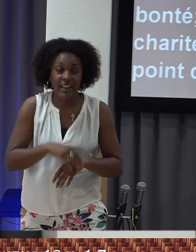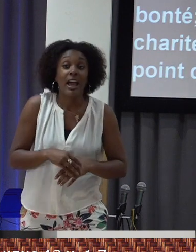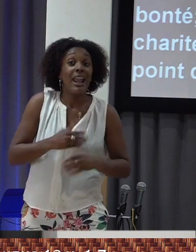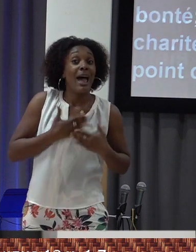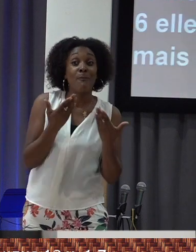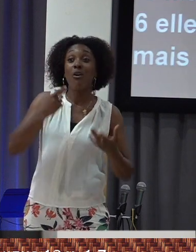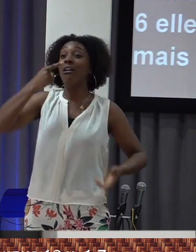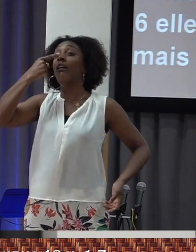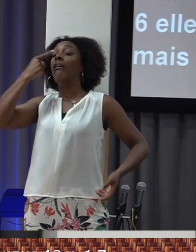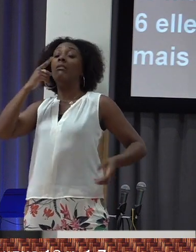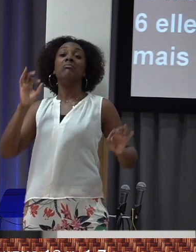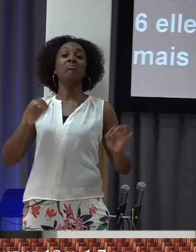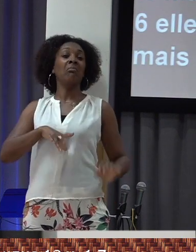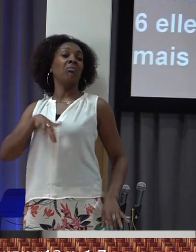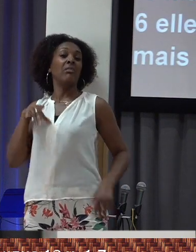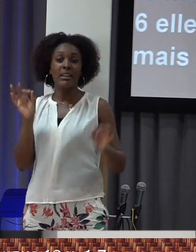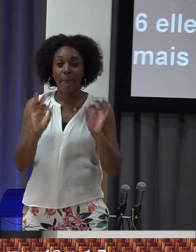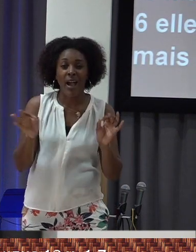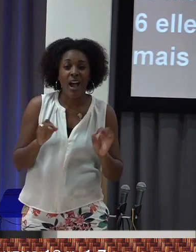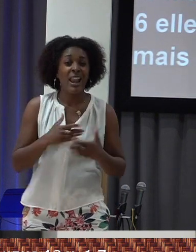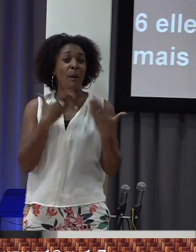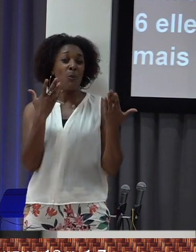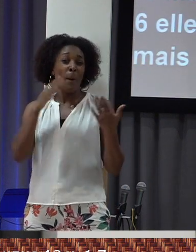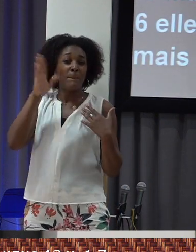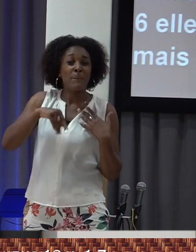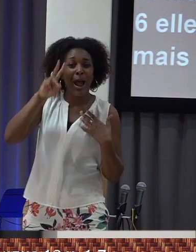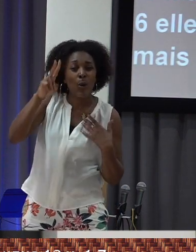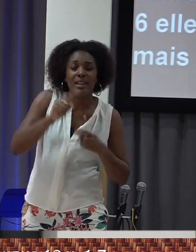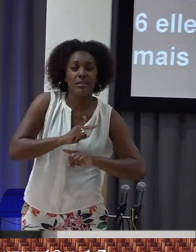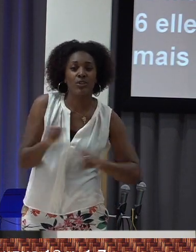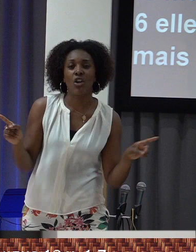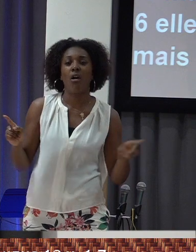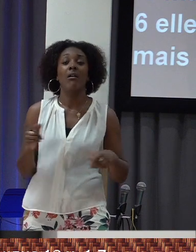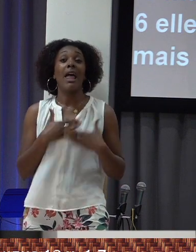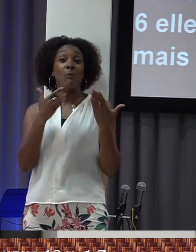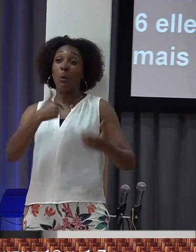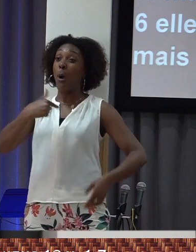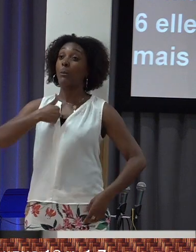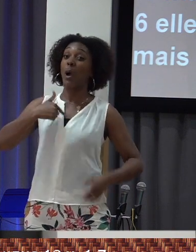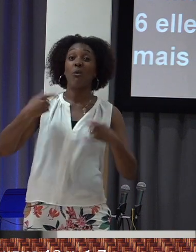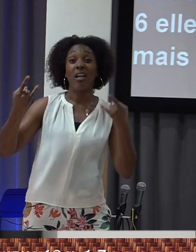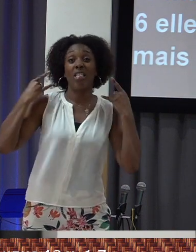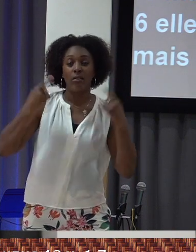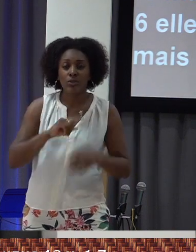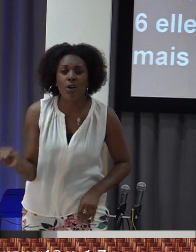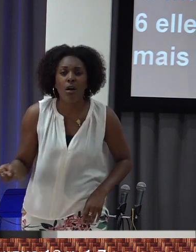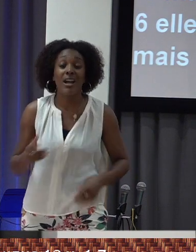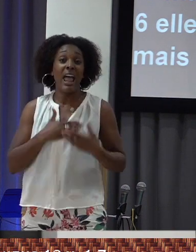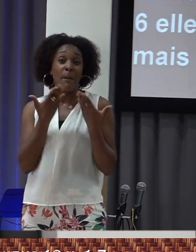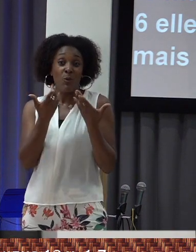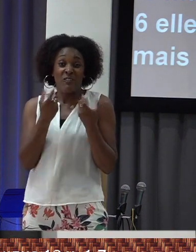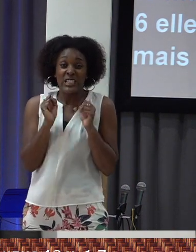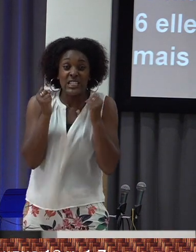d'orgueil. Il ne fait rien de malhonnête. Il ne cherche point son intérêt. Il ne s'irrite point. Il